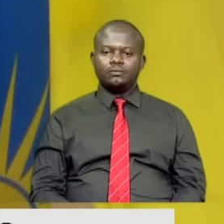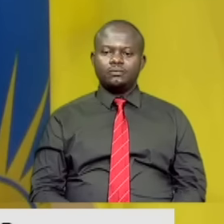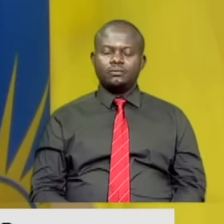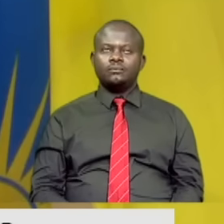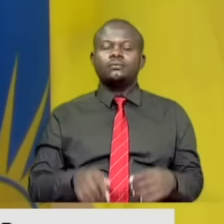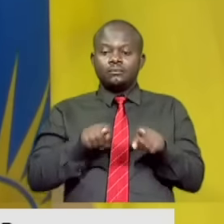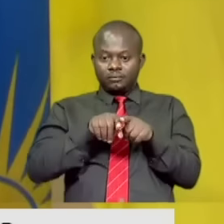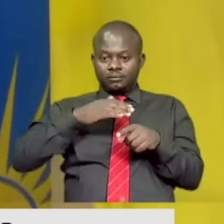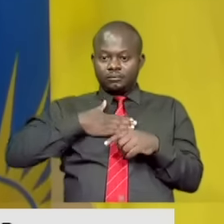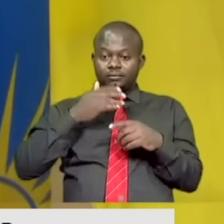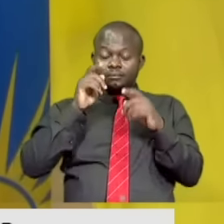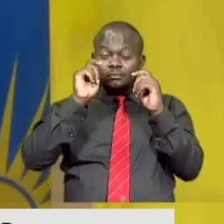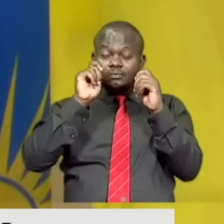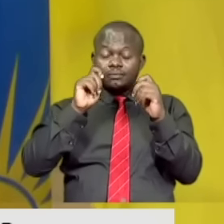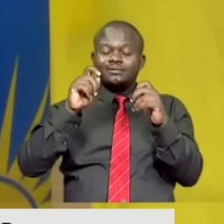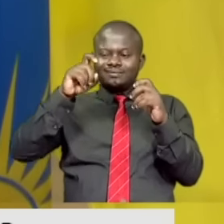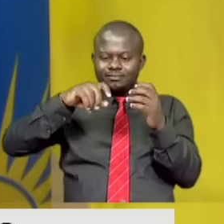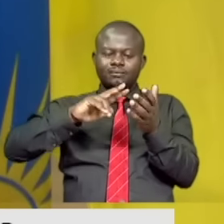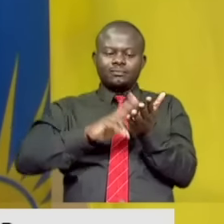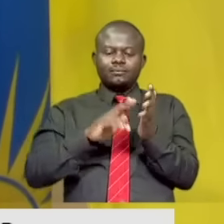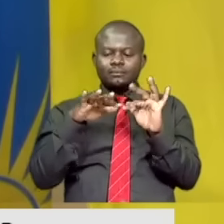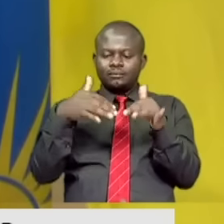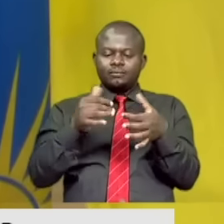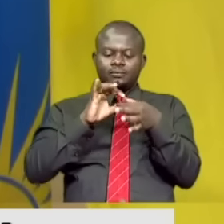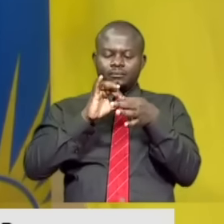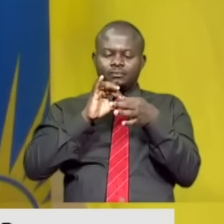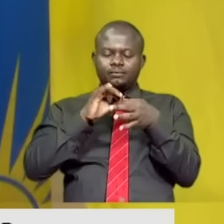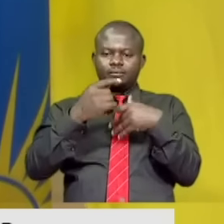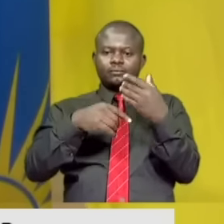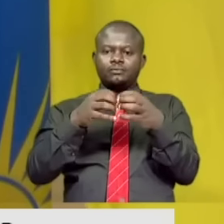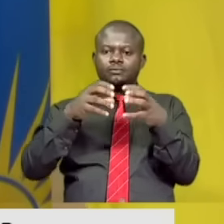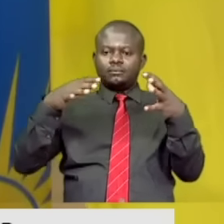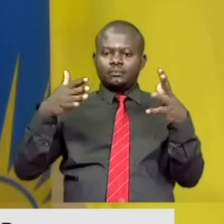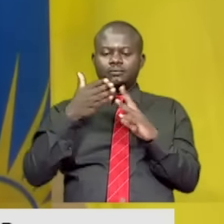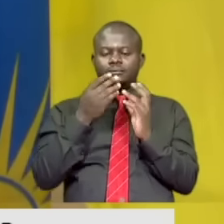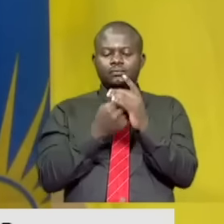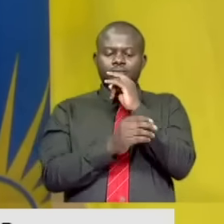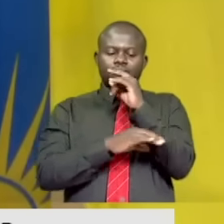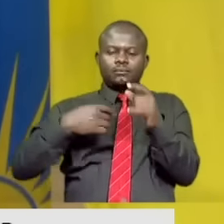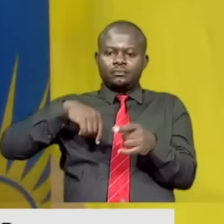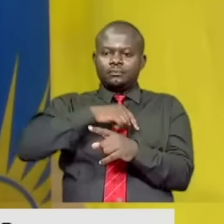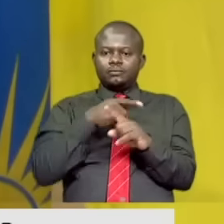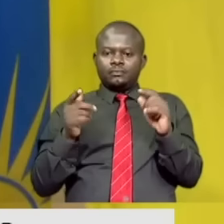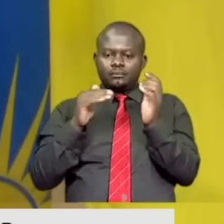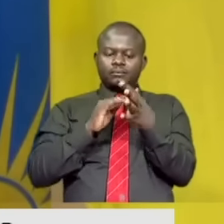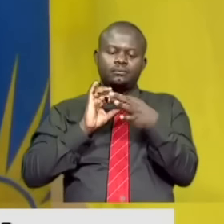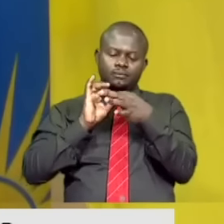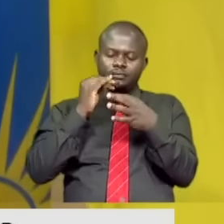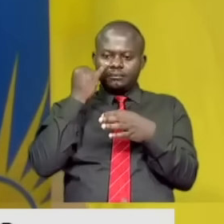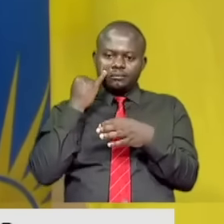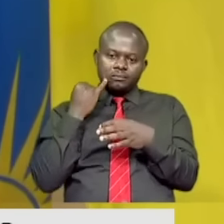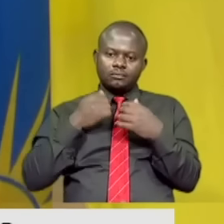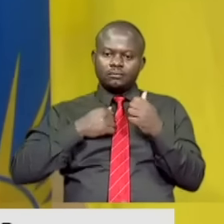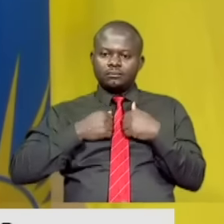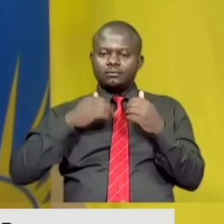Nanjye ubwanjye ndi umuhamya w'uburyo umubano ukomeje gukura hagati y'ibihugu byacu byombi, ariko kandi n'ubufatanye bukomeye u